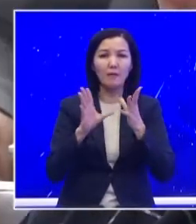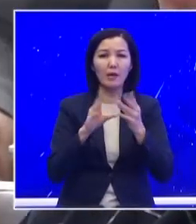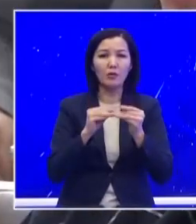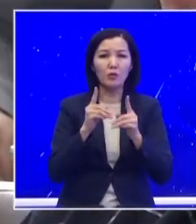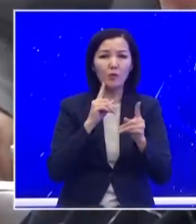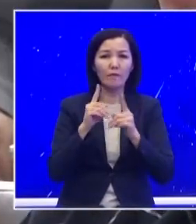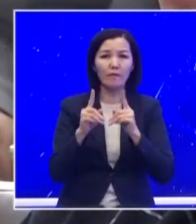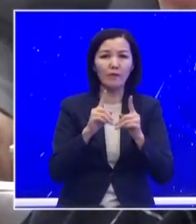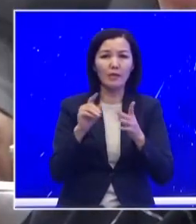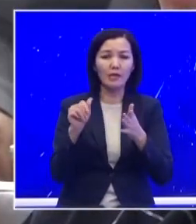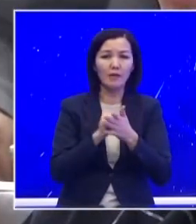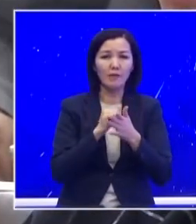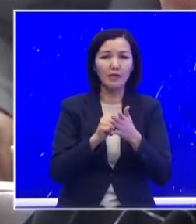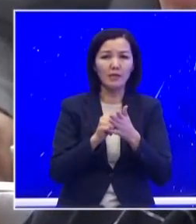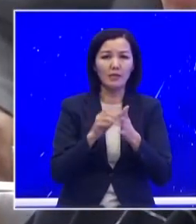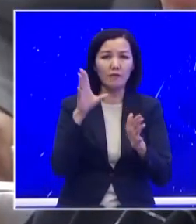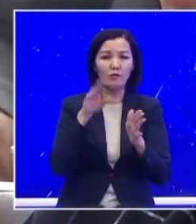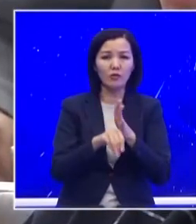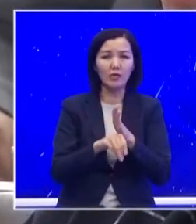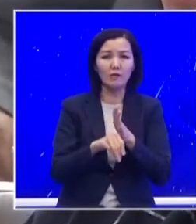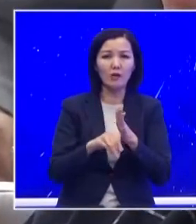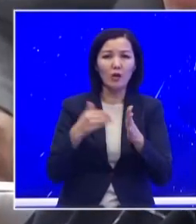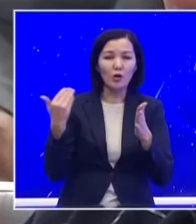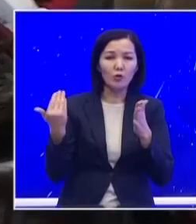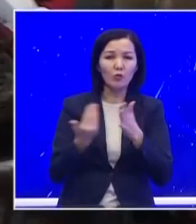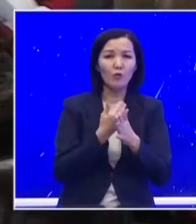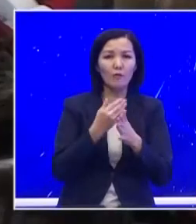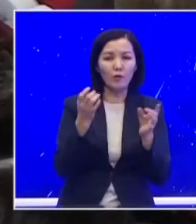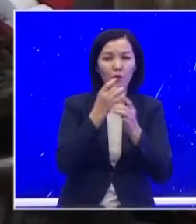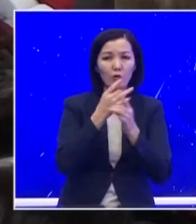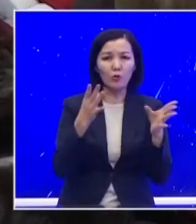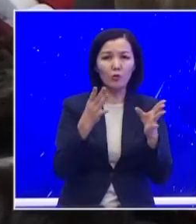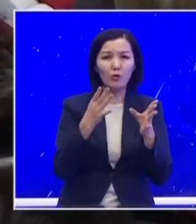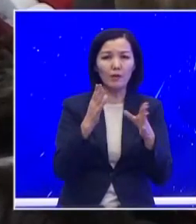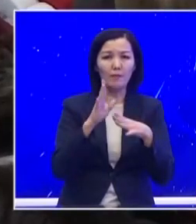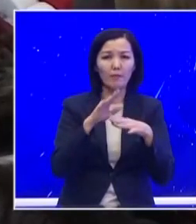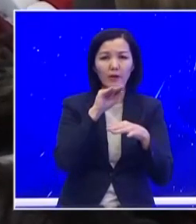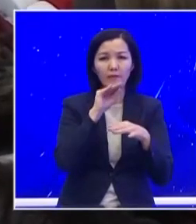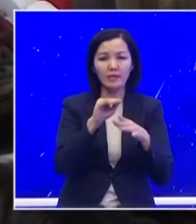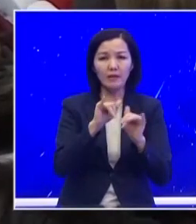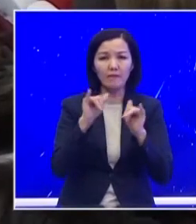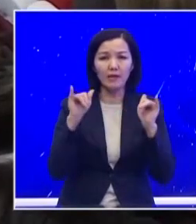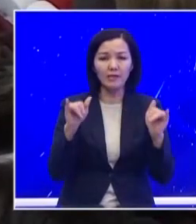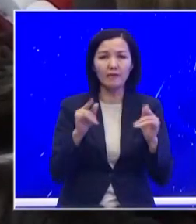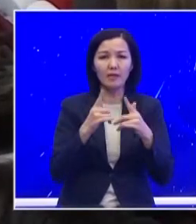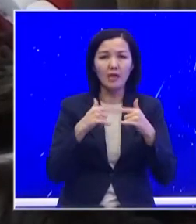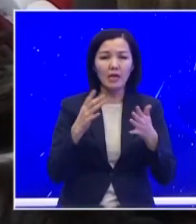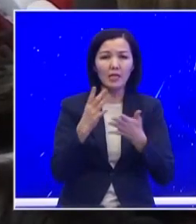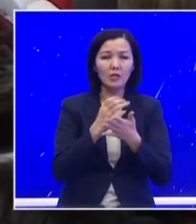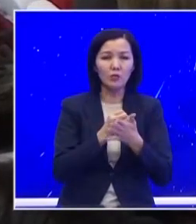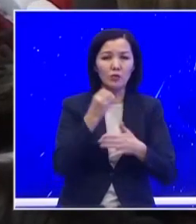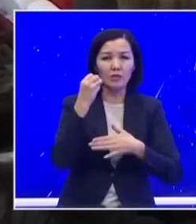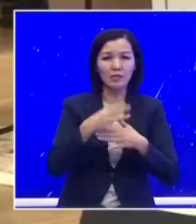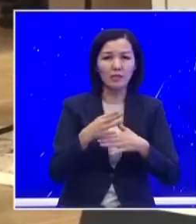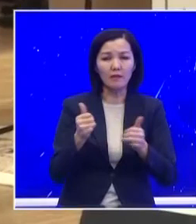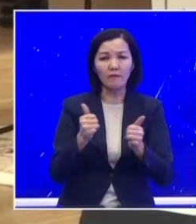форума были выработаны рекомендации, включающие в себя совершенствование культуры непрерывного профессионального развития, создание ресурсных центров на базе